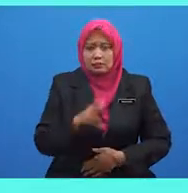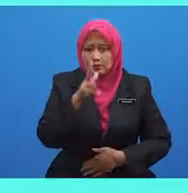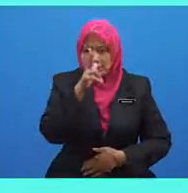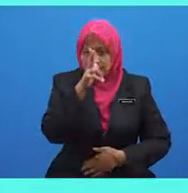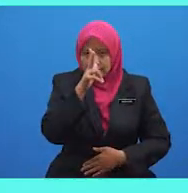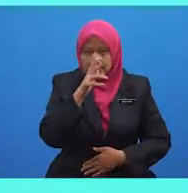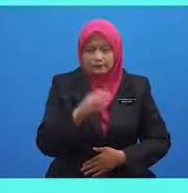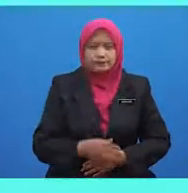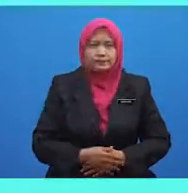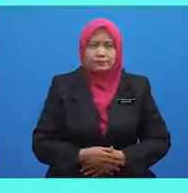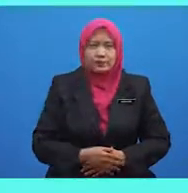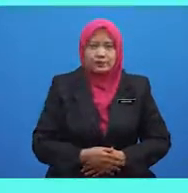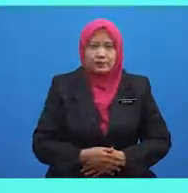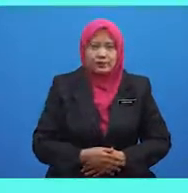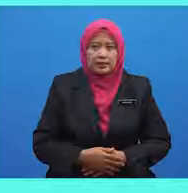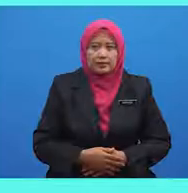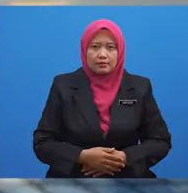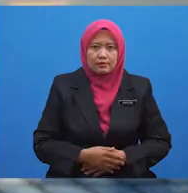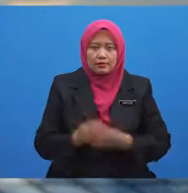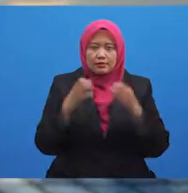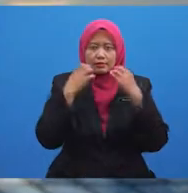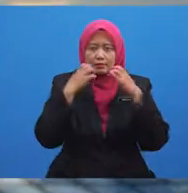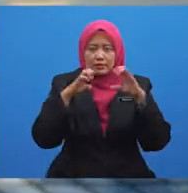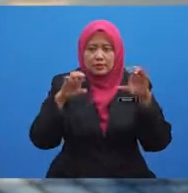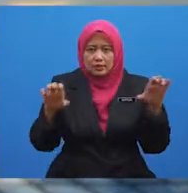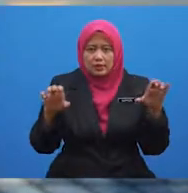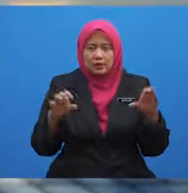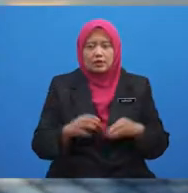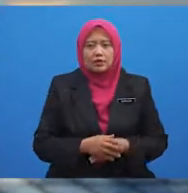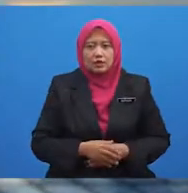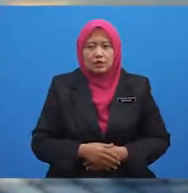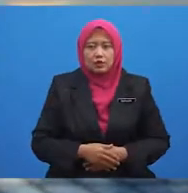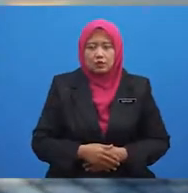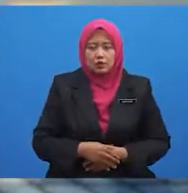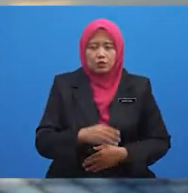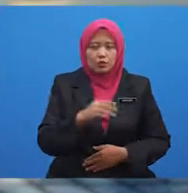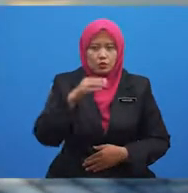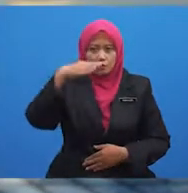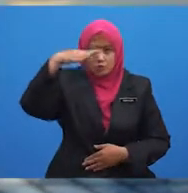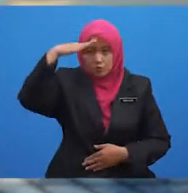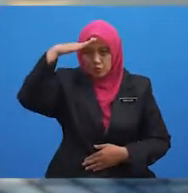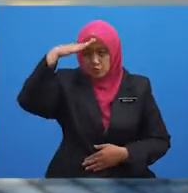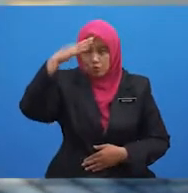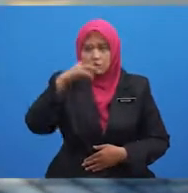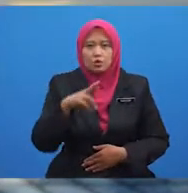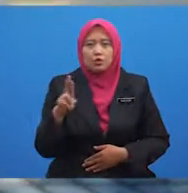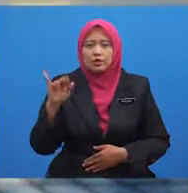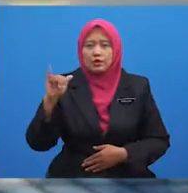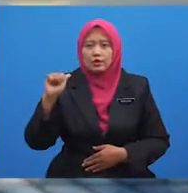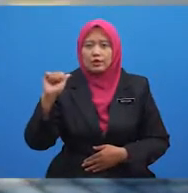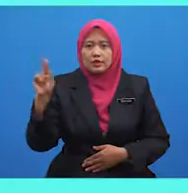kegemilangan Kesultanan Johor Riau. Baiklah, sebelum kita masuk topik yang akan kita belajar pada hari